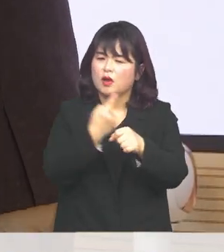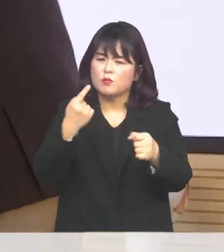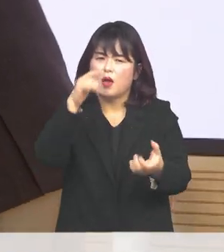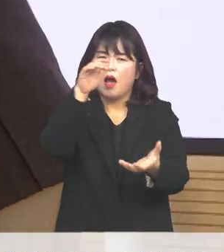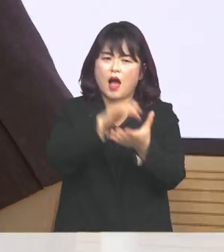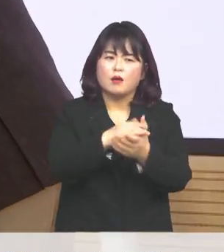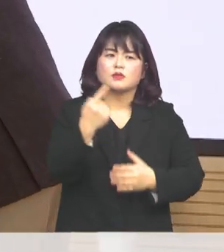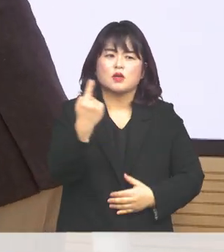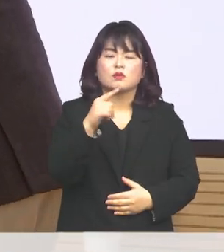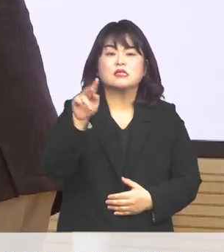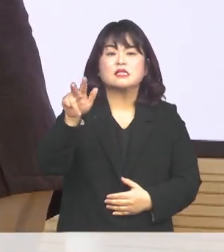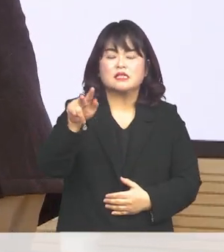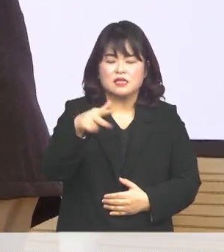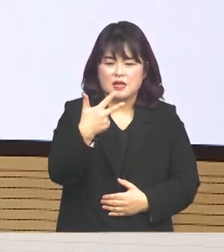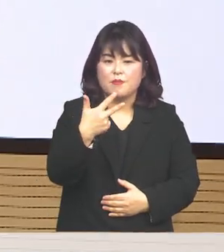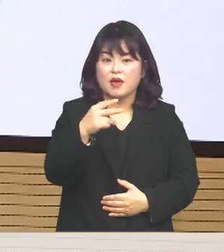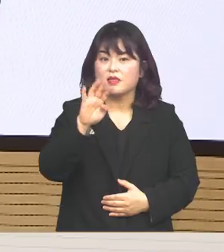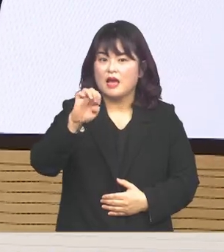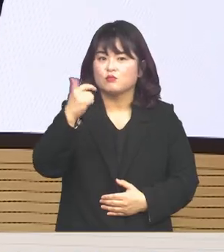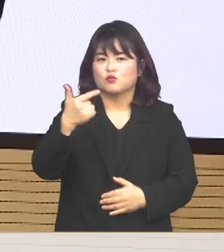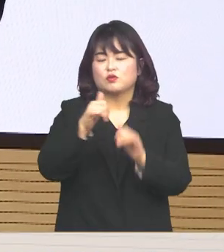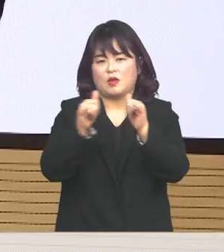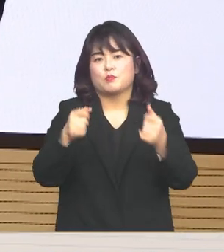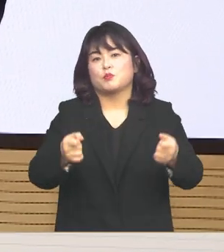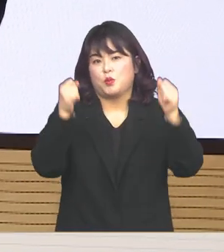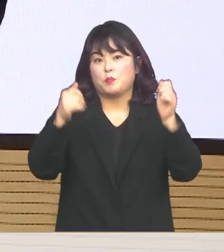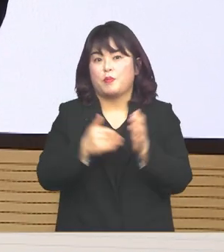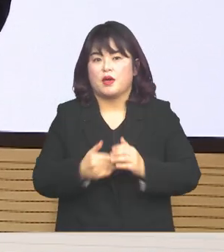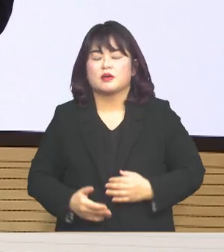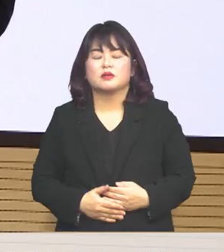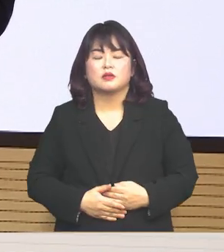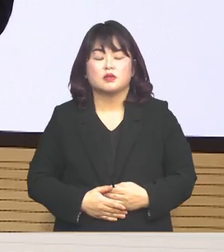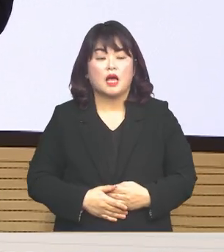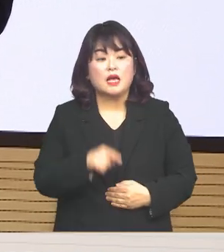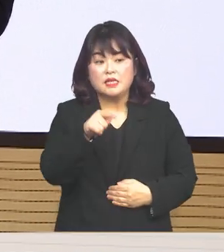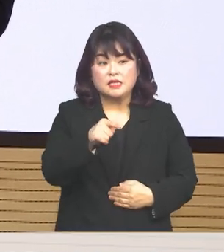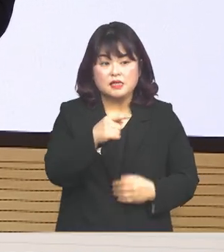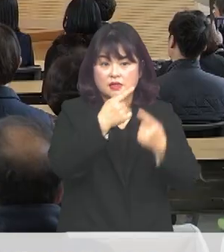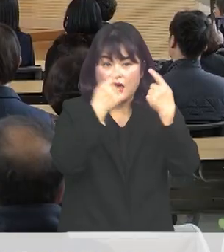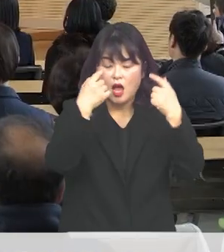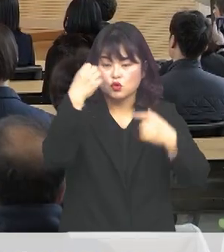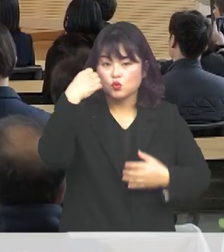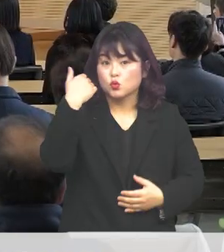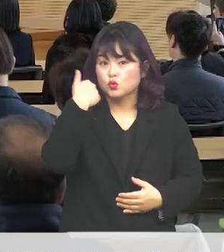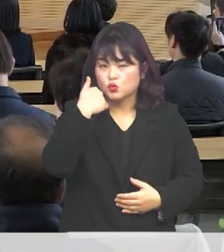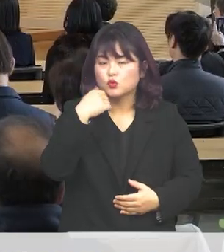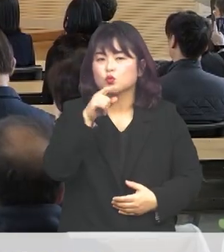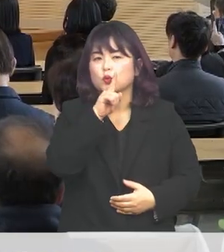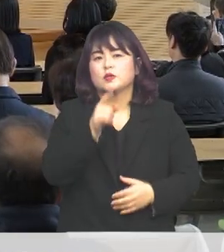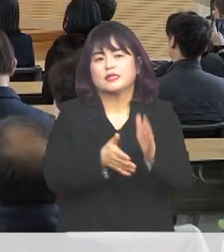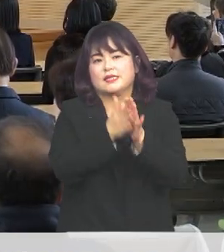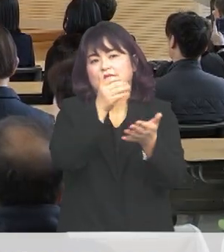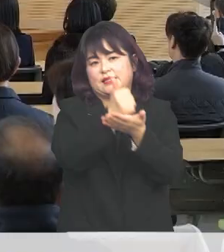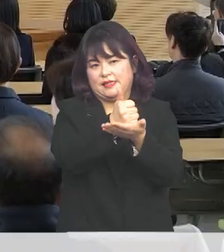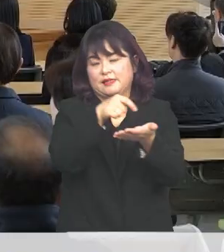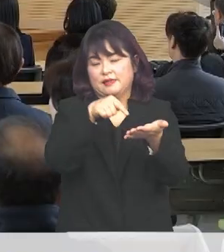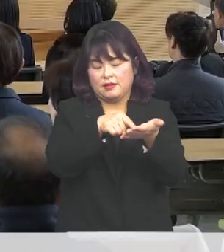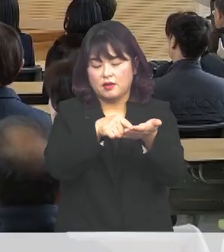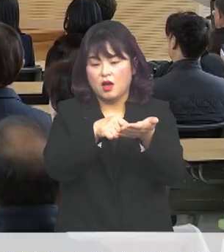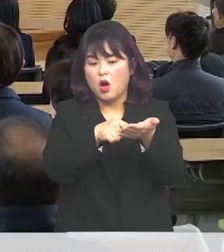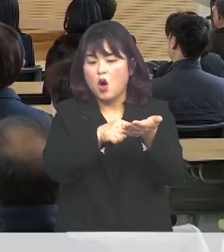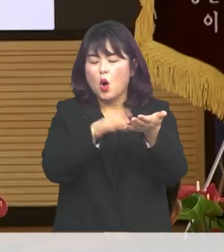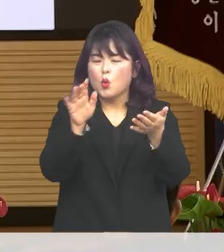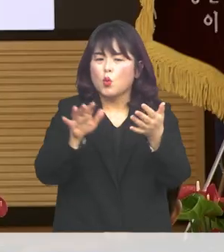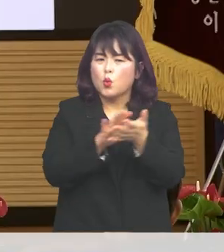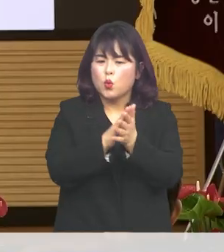총 1,746명의 졸업생을 배출했습니다. 용인 그린대학 총장인 이상일 시장은 농업도 시대